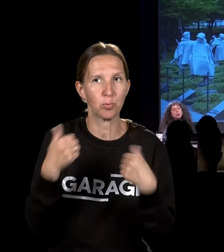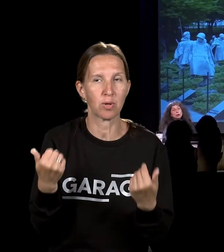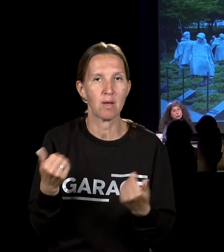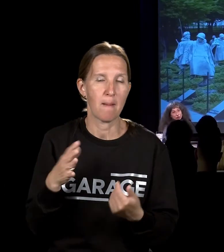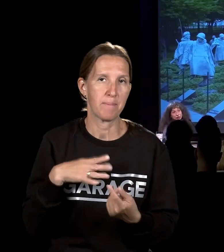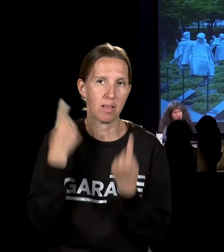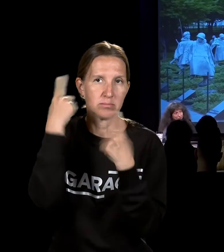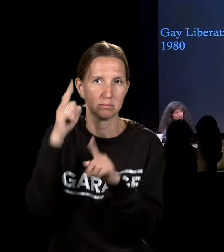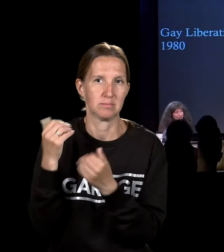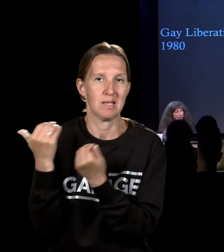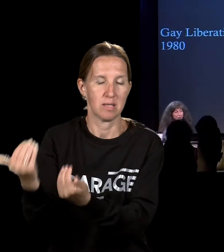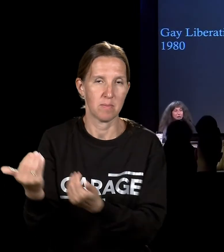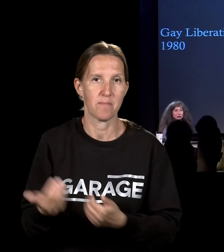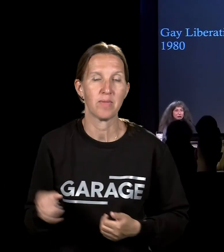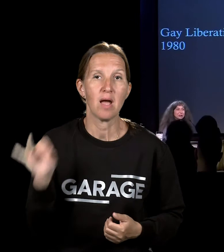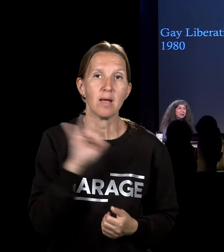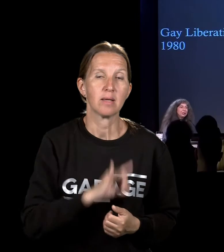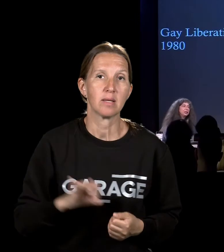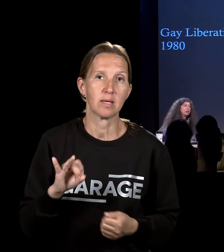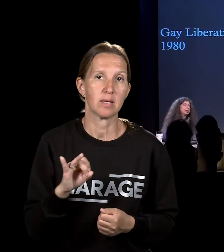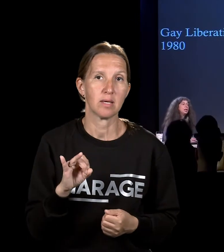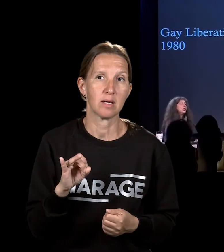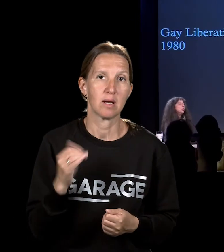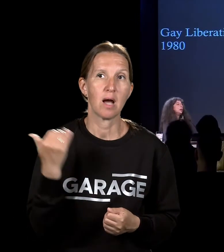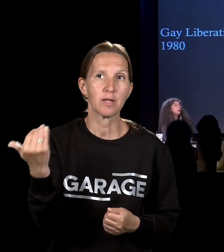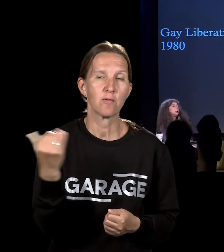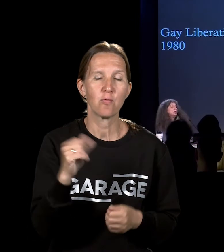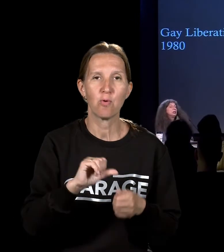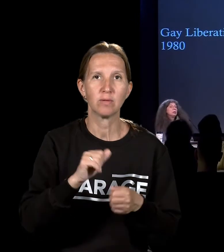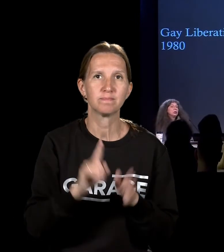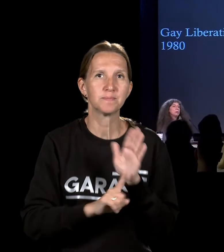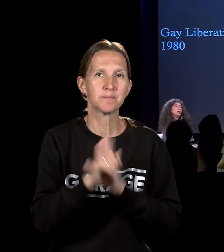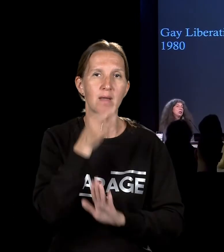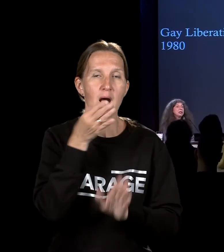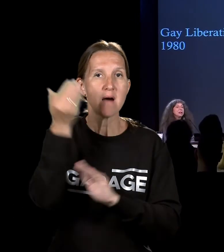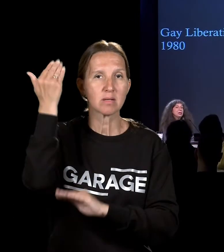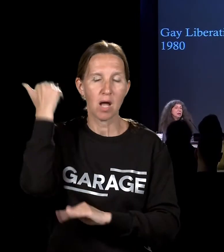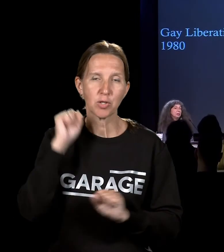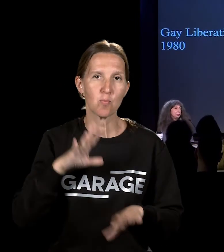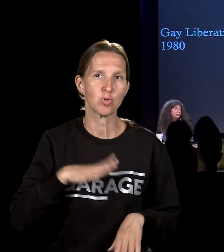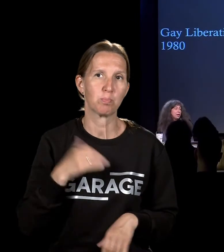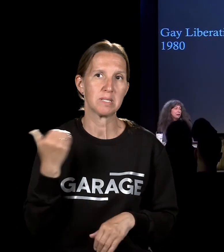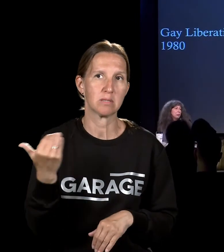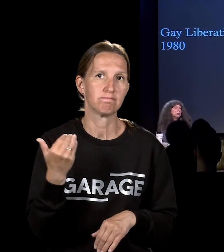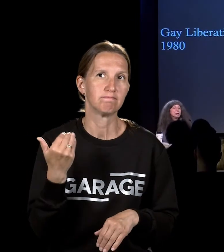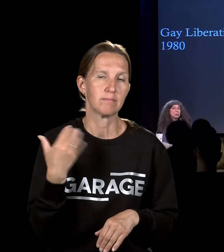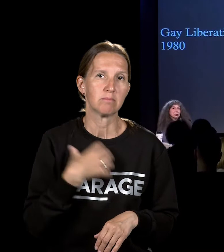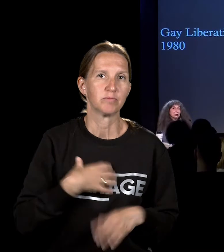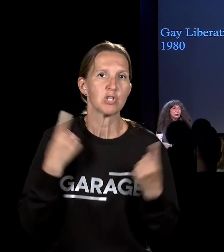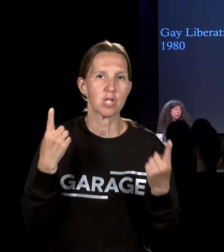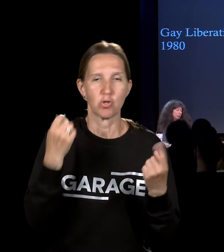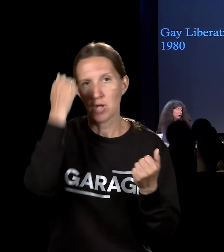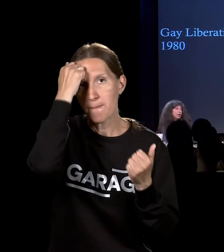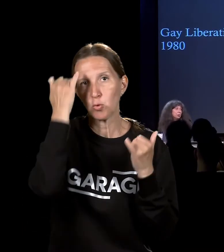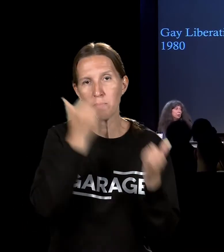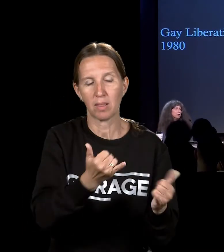языка скульптуры, который он сделал, и языка реалистичности. и один из его самых ранних и, может быть, самых